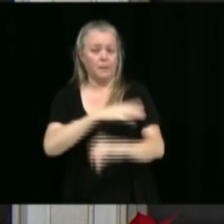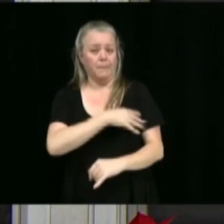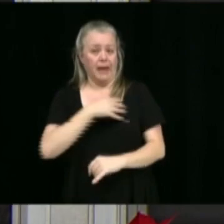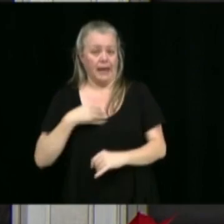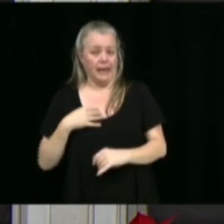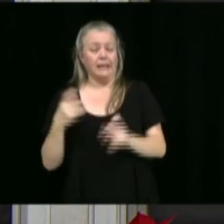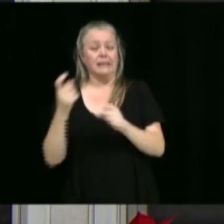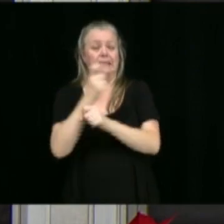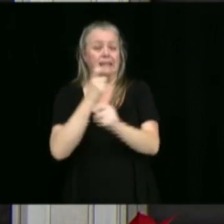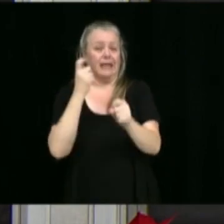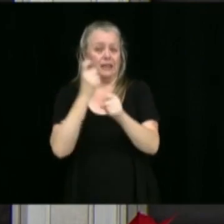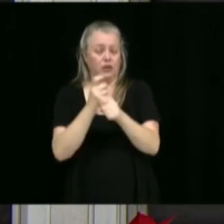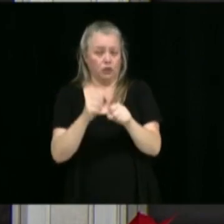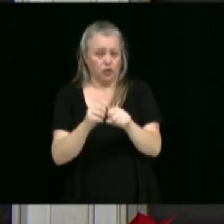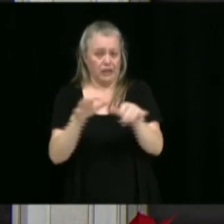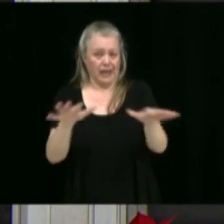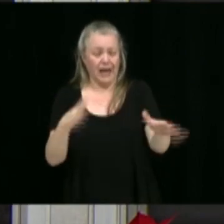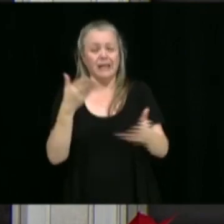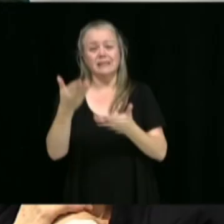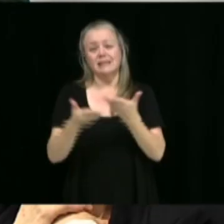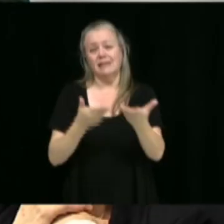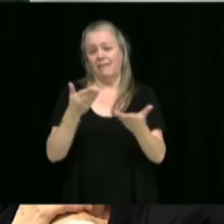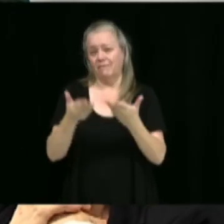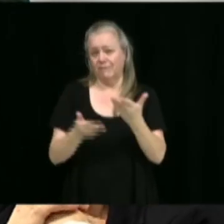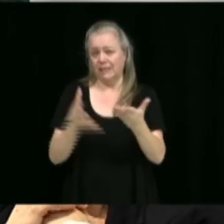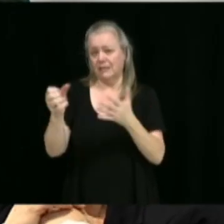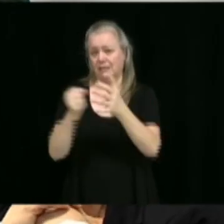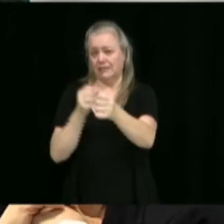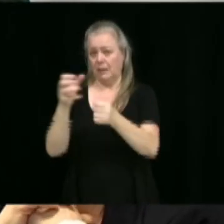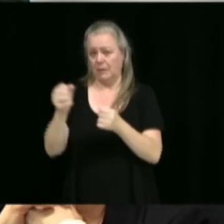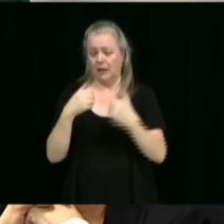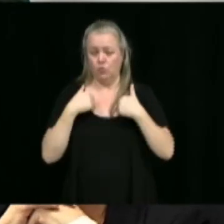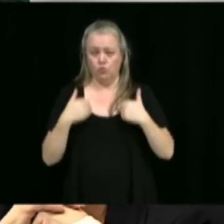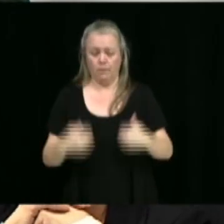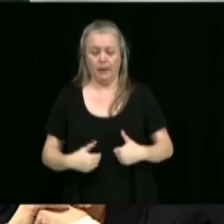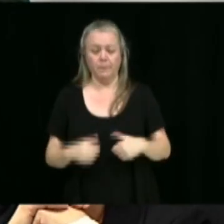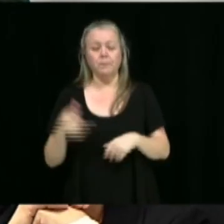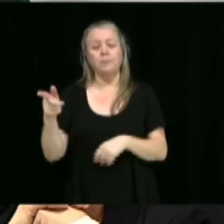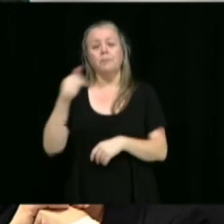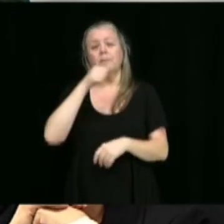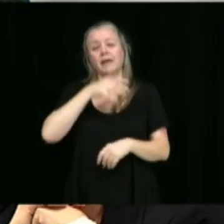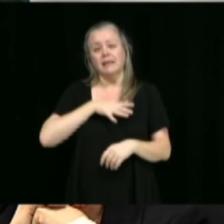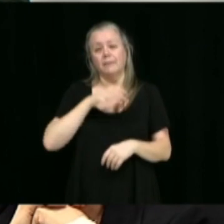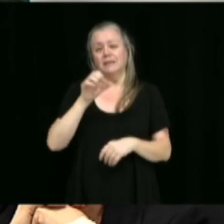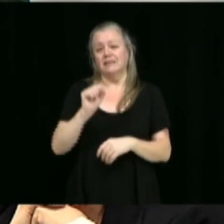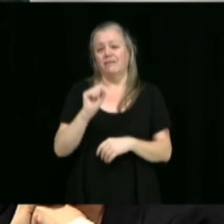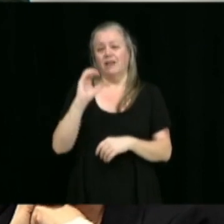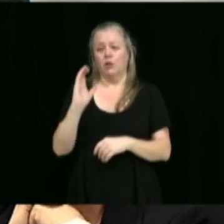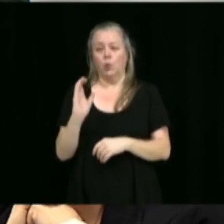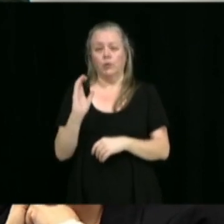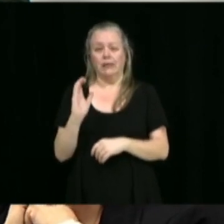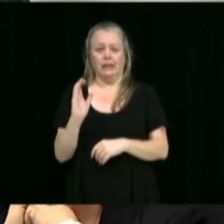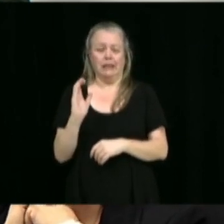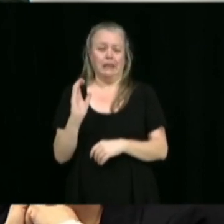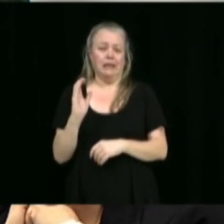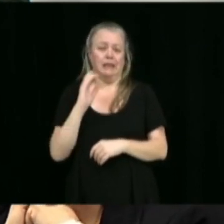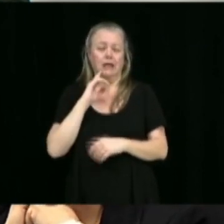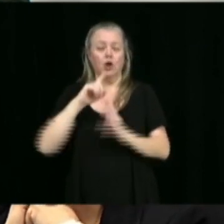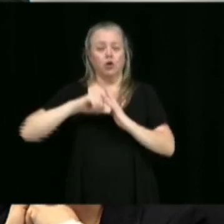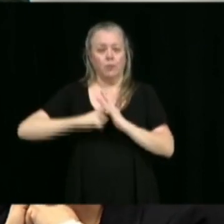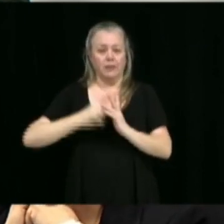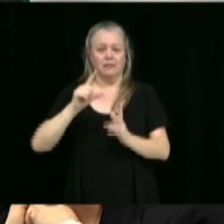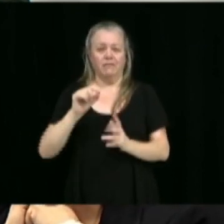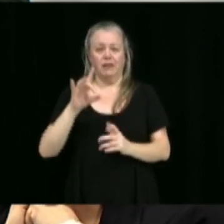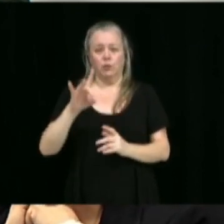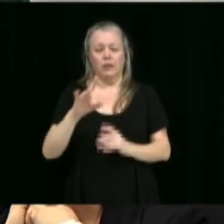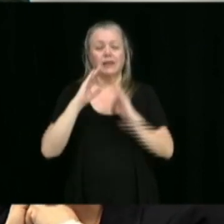et services du capital humain. Il s'agit de procéder à la nomination sur une base permanente de Mme Stéphanie Côté, en date du